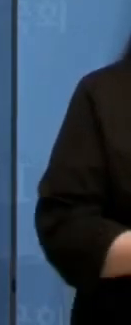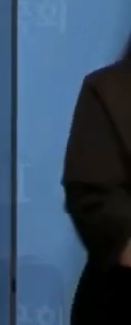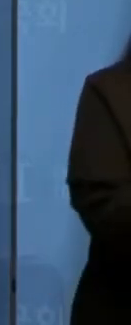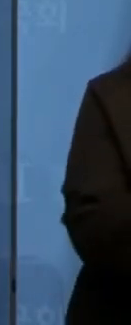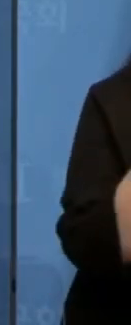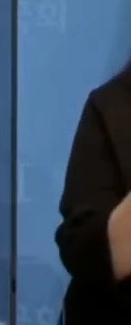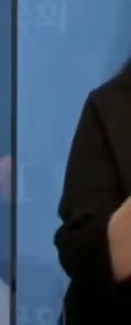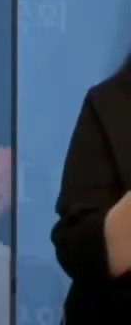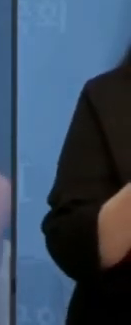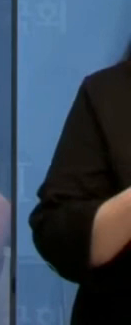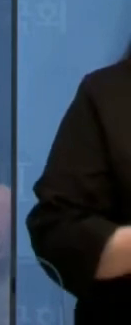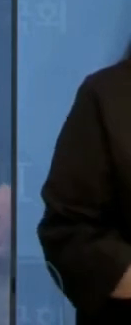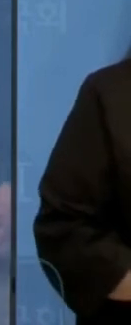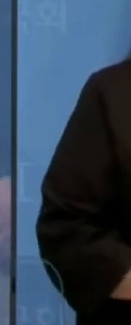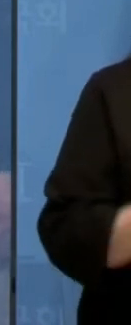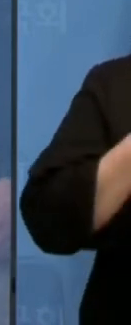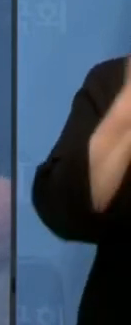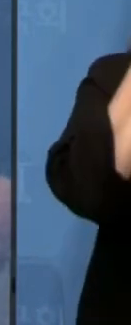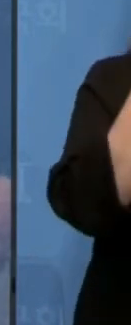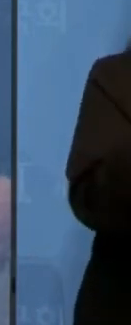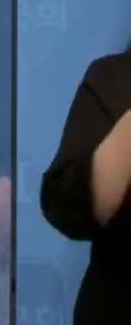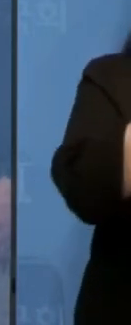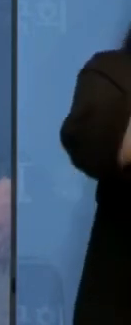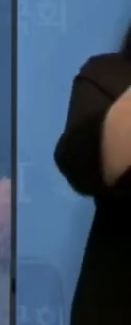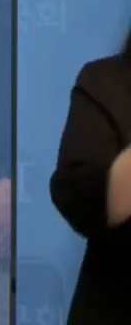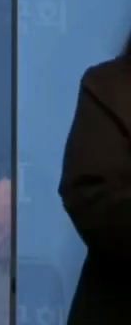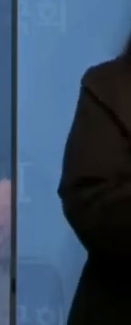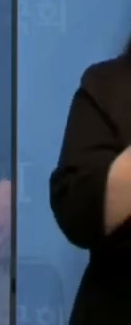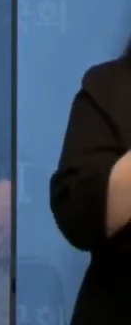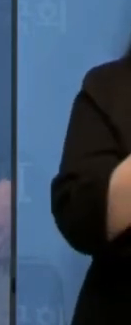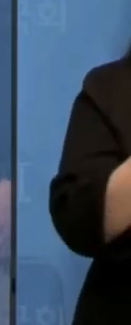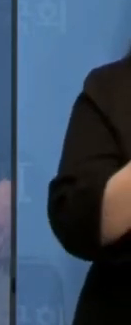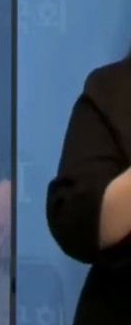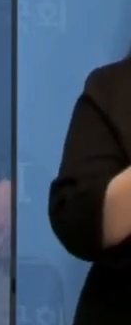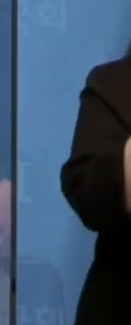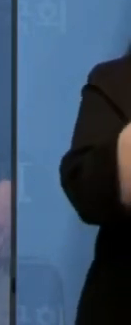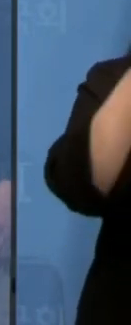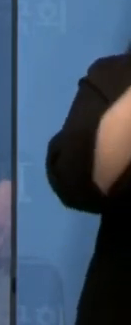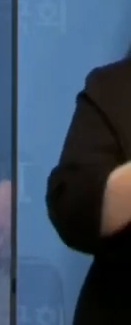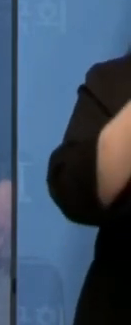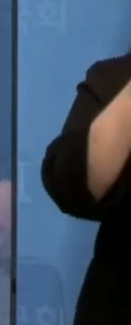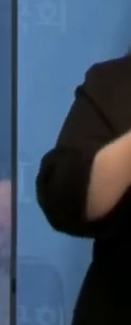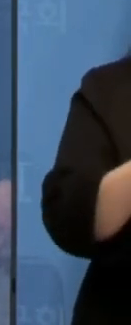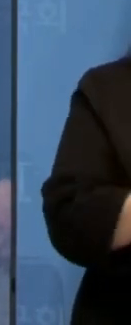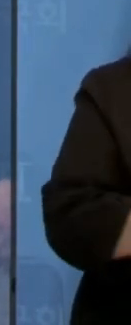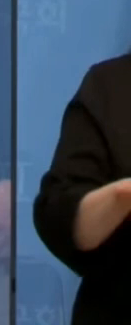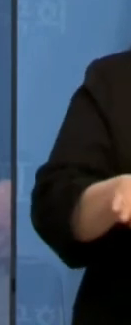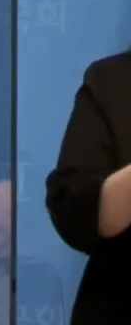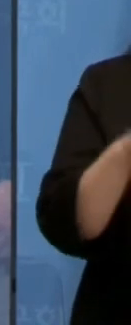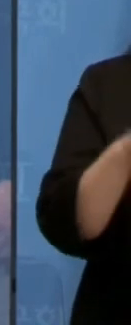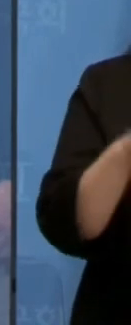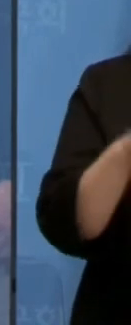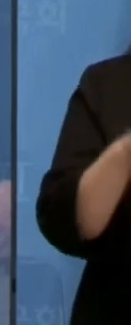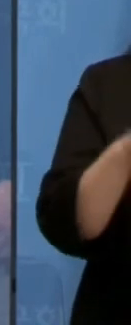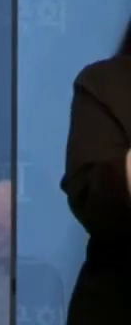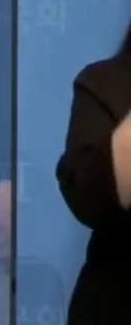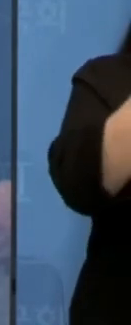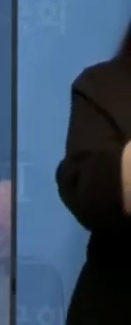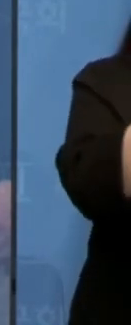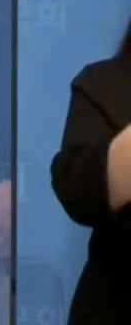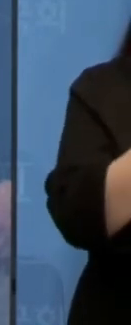네, 안녕하세요. 네, 인사드리겠습니다. 저는 더불어민주당 국회의원 김병욱입니다. 제 오른쪽에 계시는 분은 우리